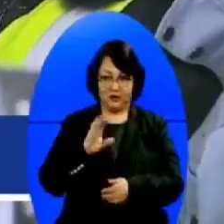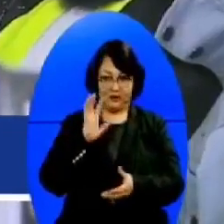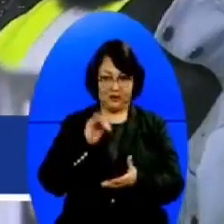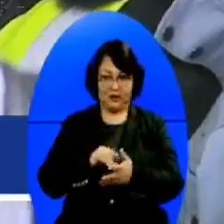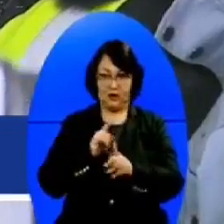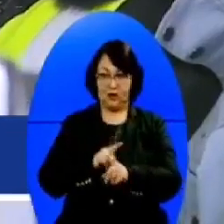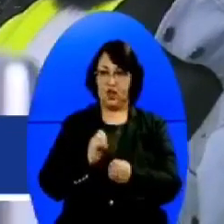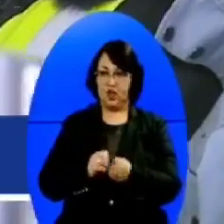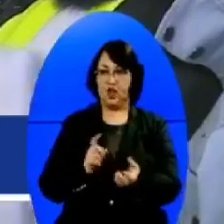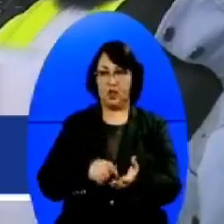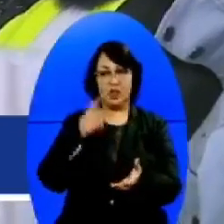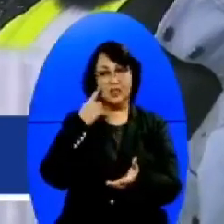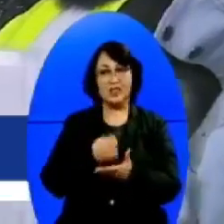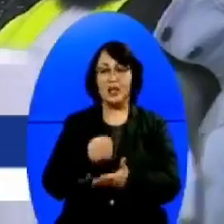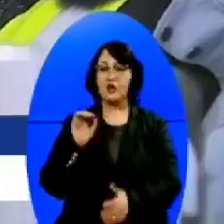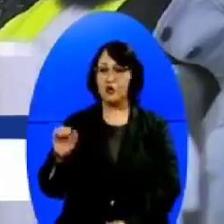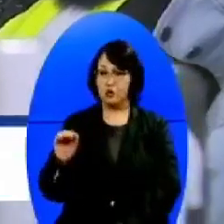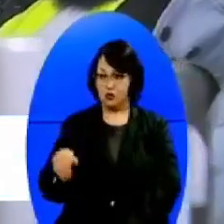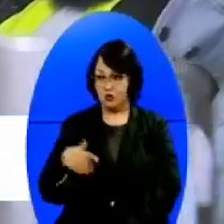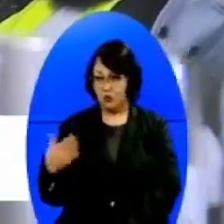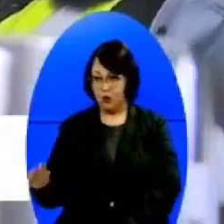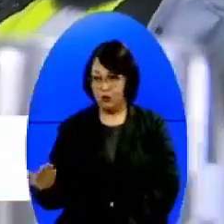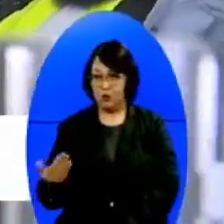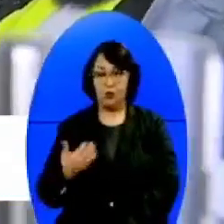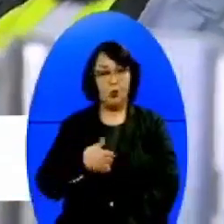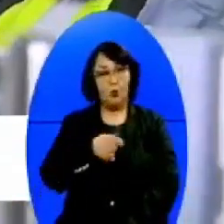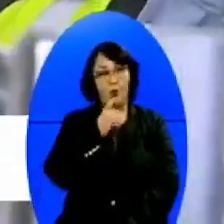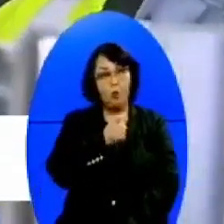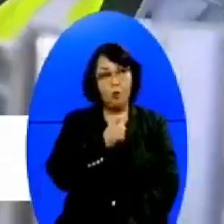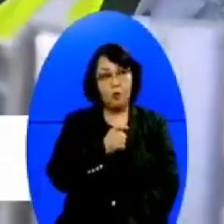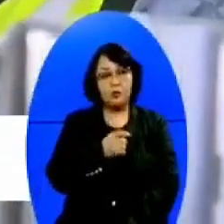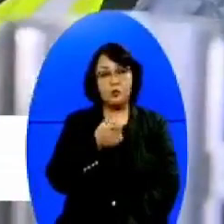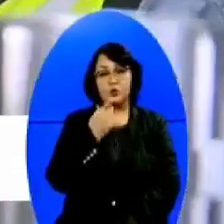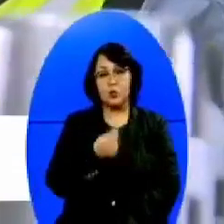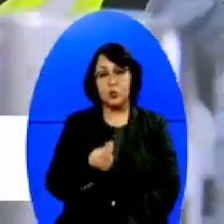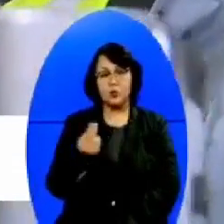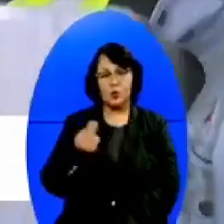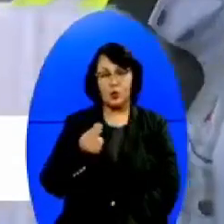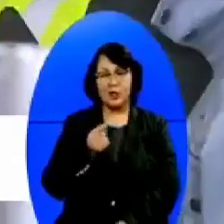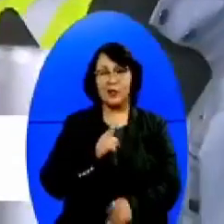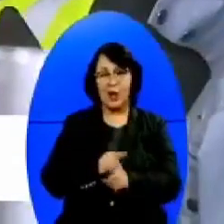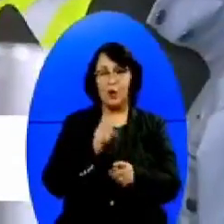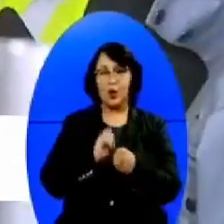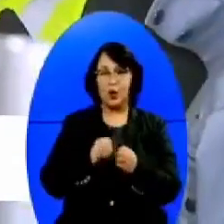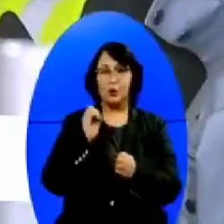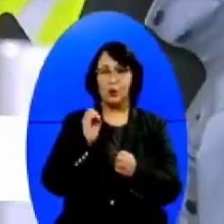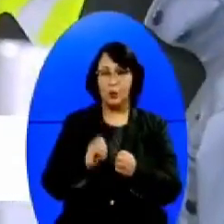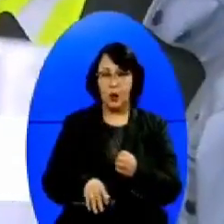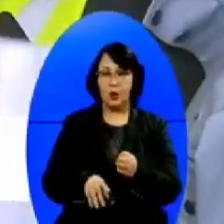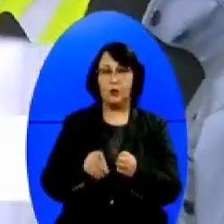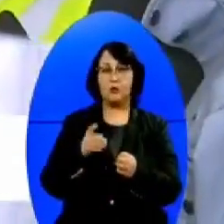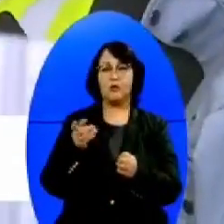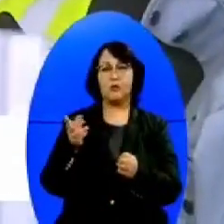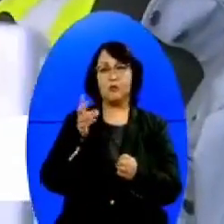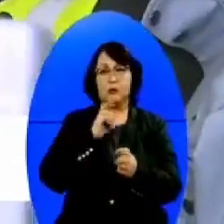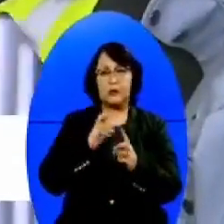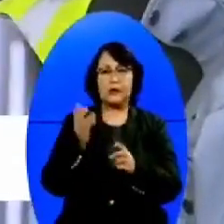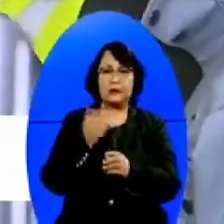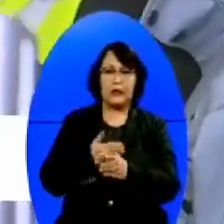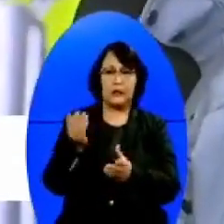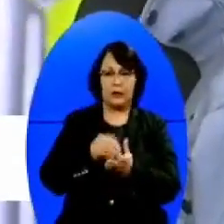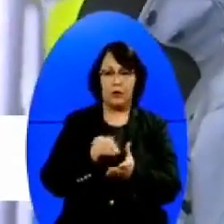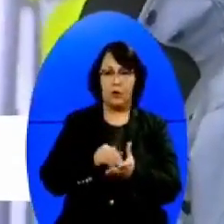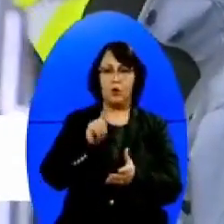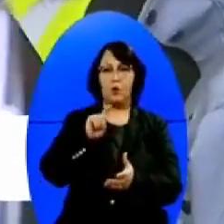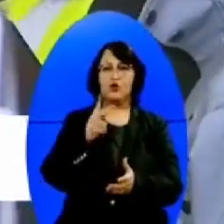бол хэрэгцээ яг хуучин зургаар нь хийсэн бол яг л өнөөдрийн эмнэлгүүдэд байгаа нөхцөл байдал давтагдах байсан. Тэр хүчил төрөгчийн систем бол одоо ерөөсөөр ор болгонд л